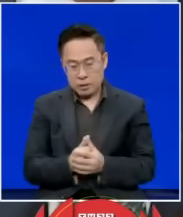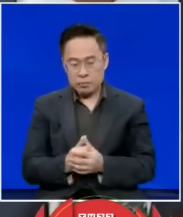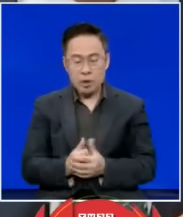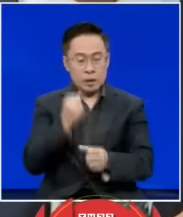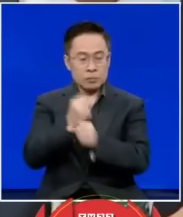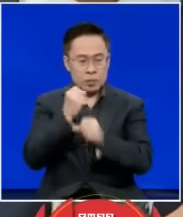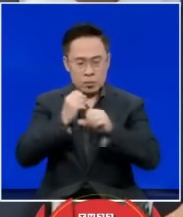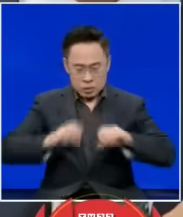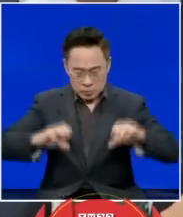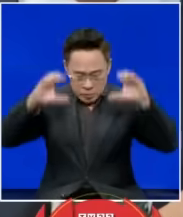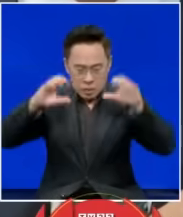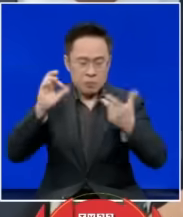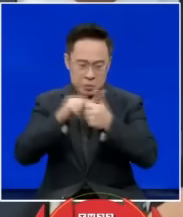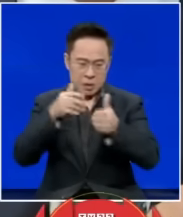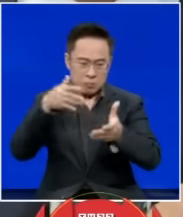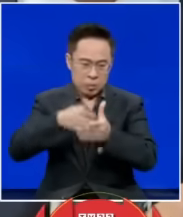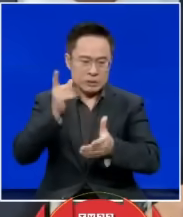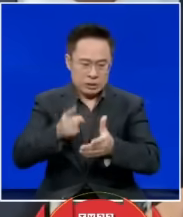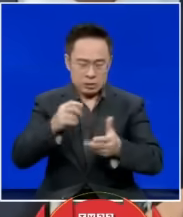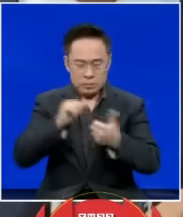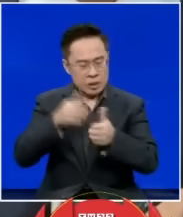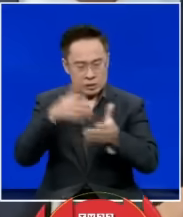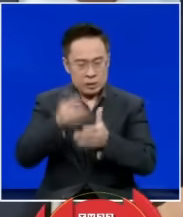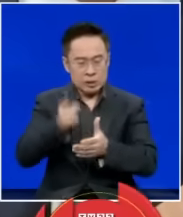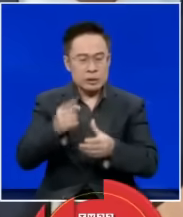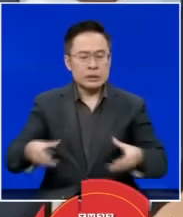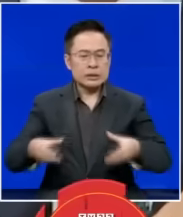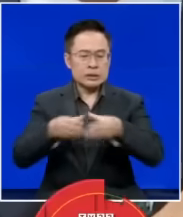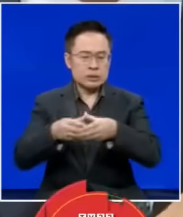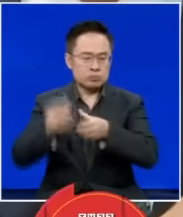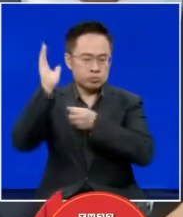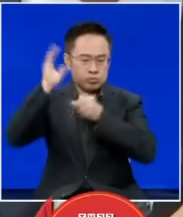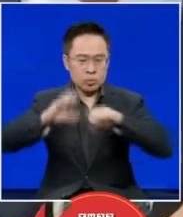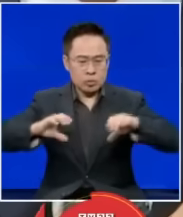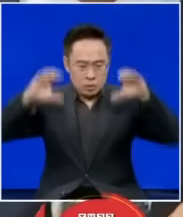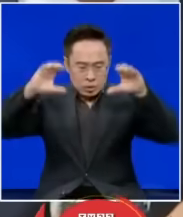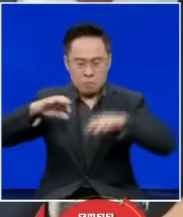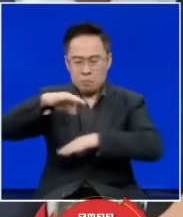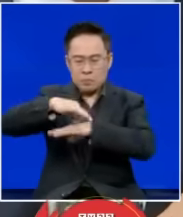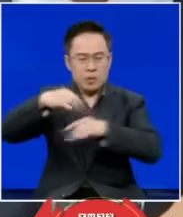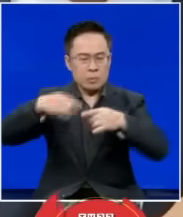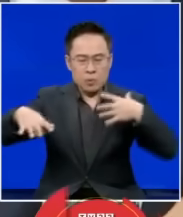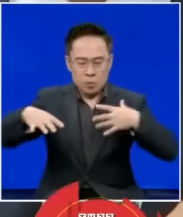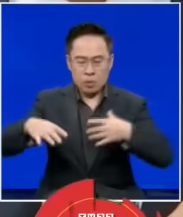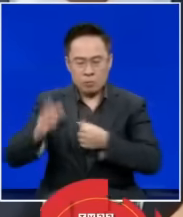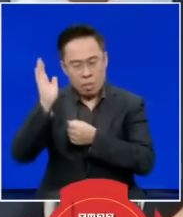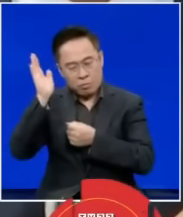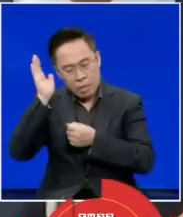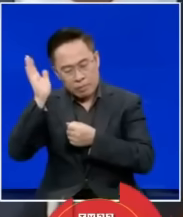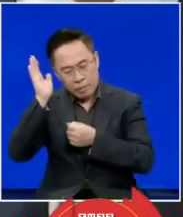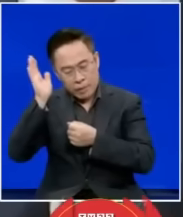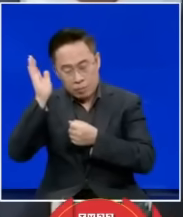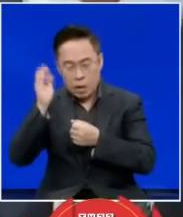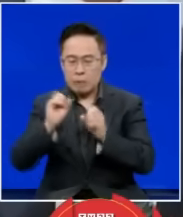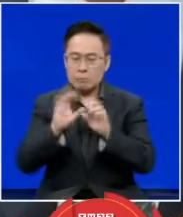บาลนี้มาเนี่ยคือสิ่งหนึ่งที่สื่อมวลชนอาจจะบ่นกันค่อนข้างเยอะว่าไม่ตอบโจทย์ก็คือตำแหน่งโฆษกรัฐบาลการสื่อส